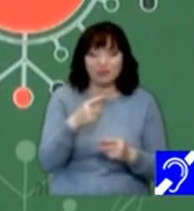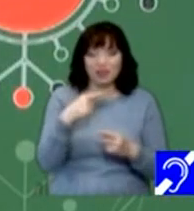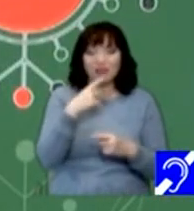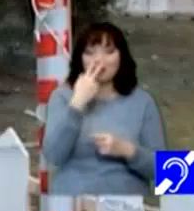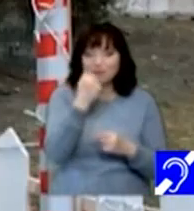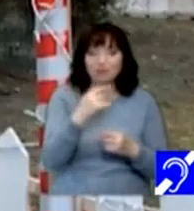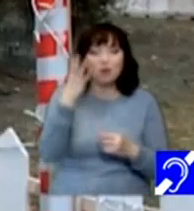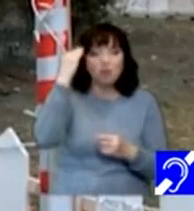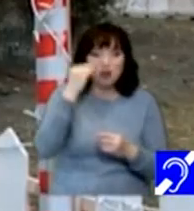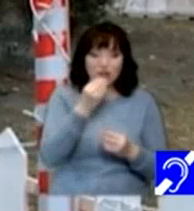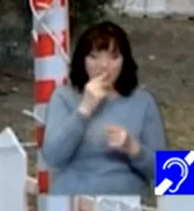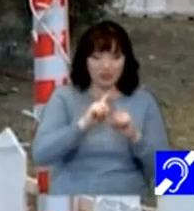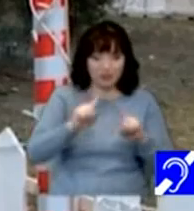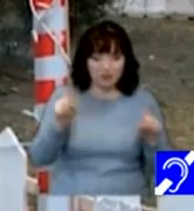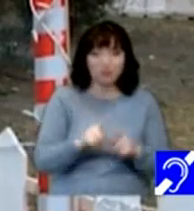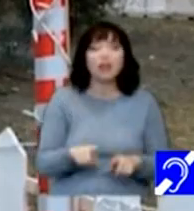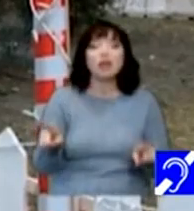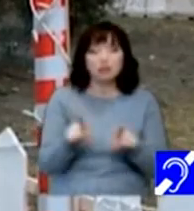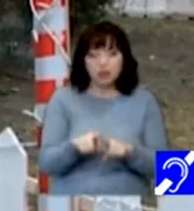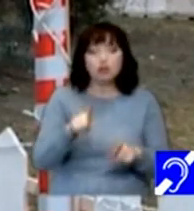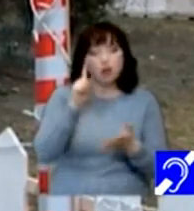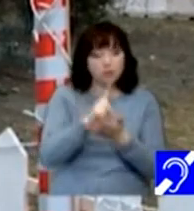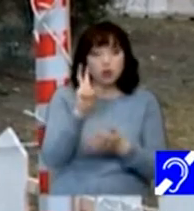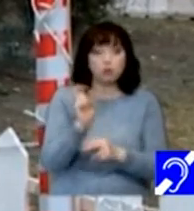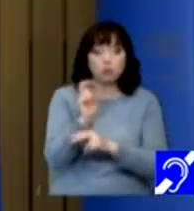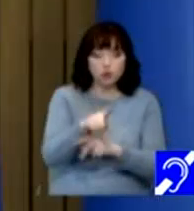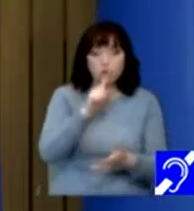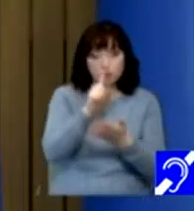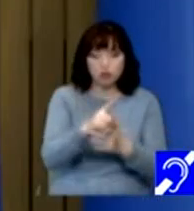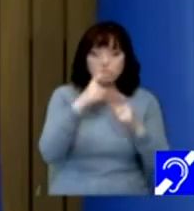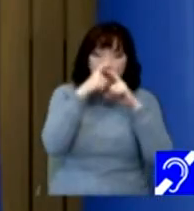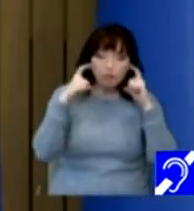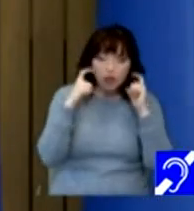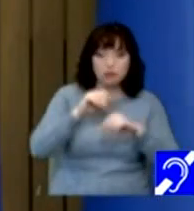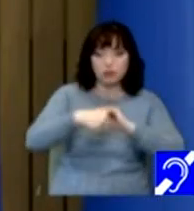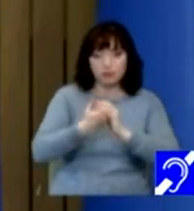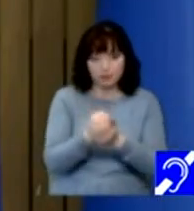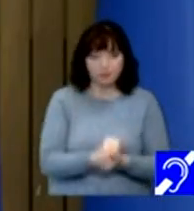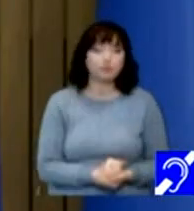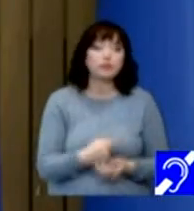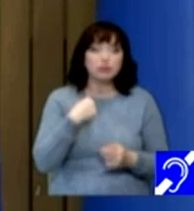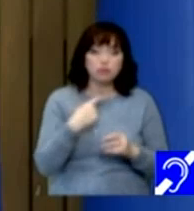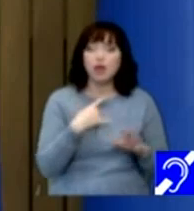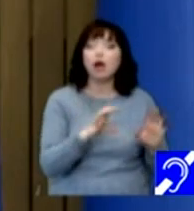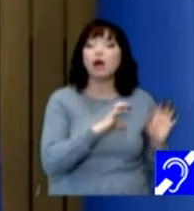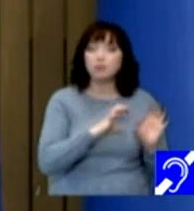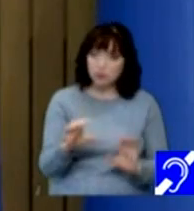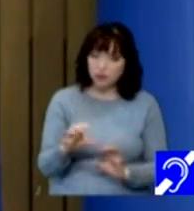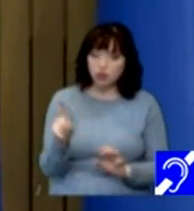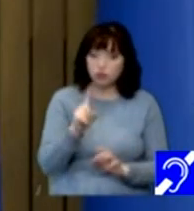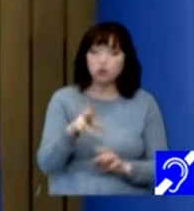îndeamnă oamenii care vor veni la Târgul de Crăciun să respecte măsurile sanitare. Vom asigura ca toți cei